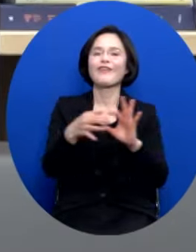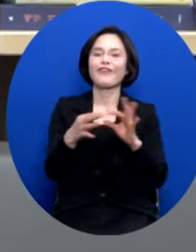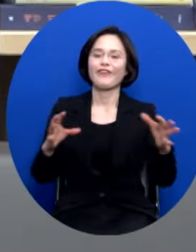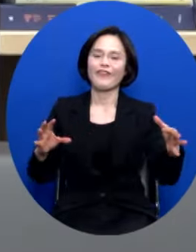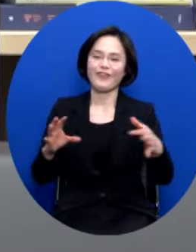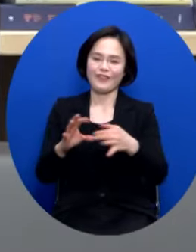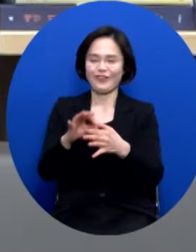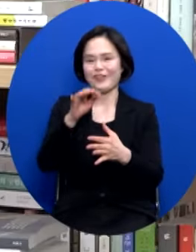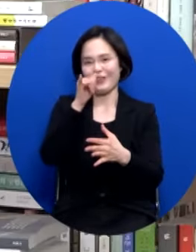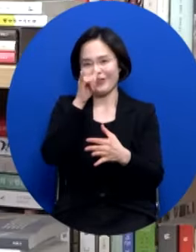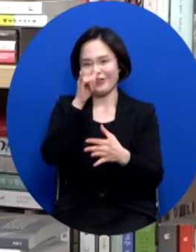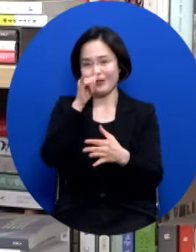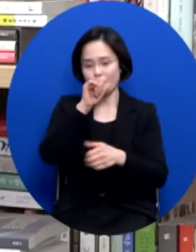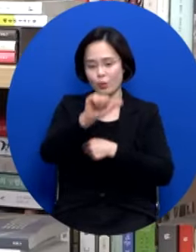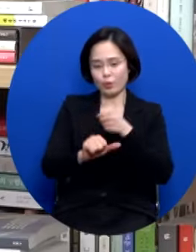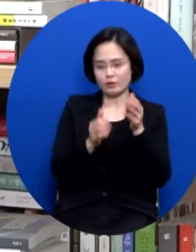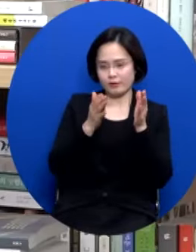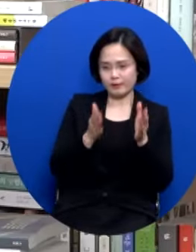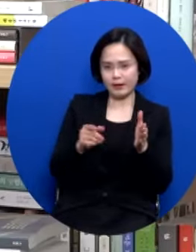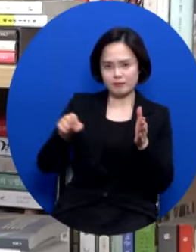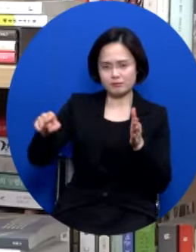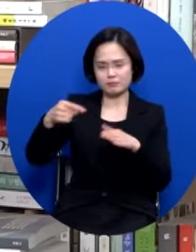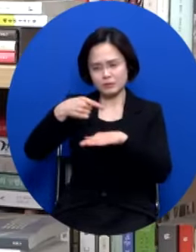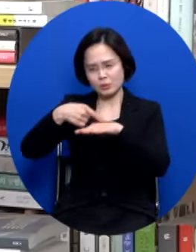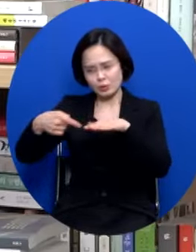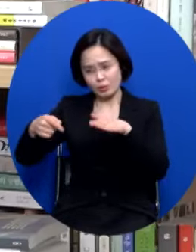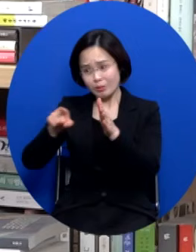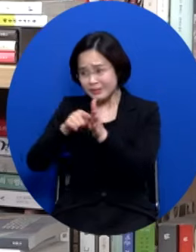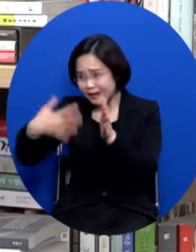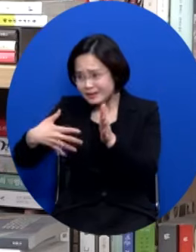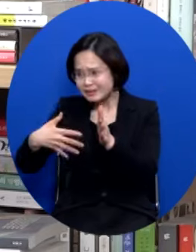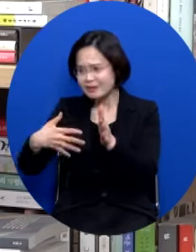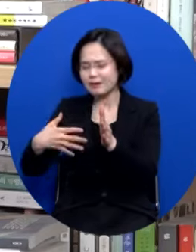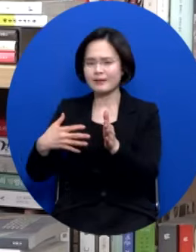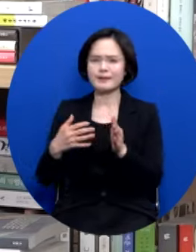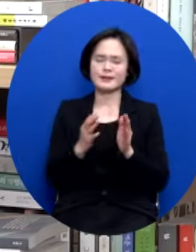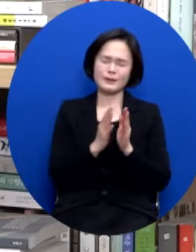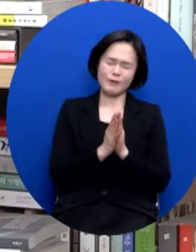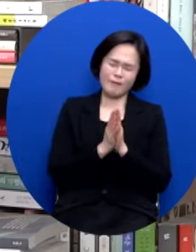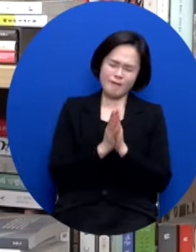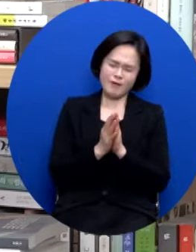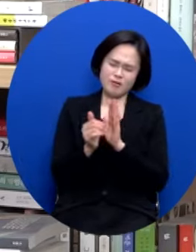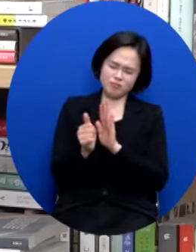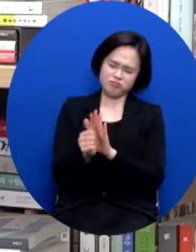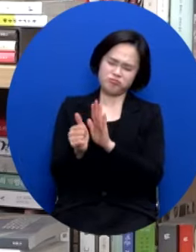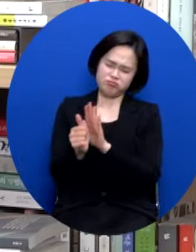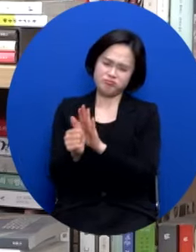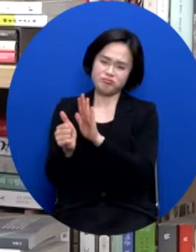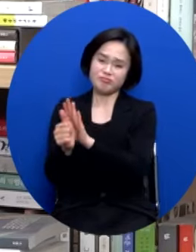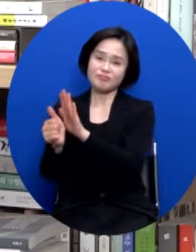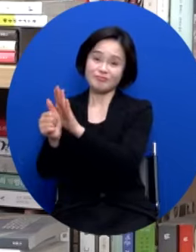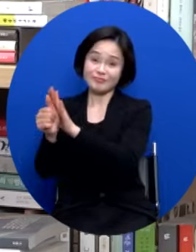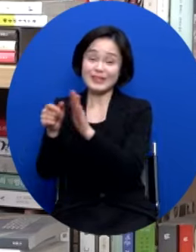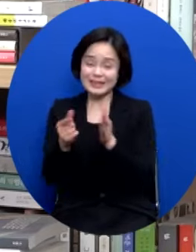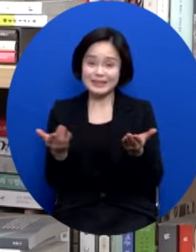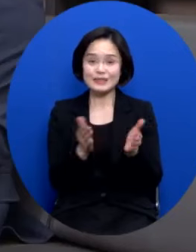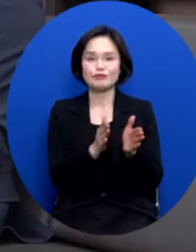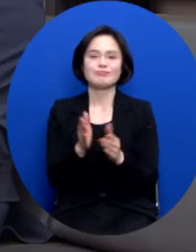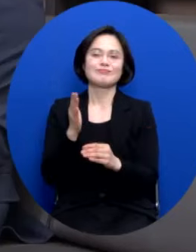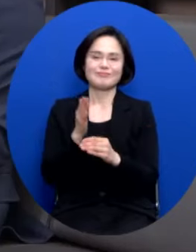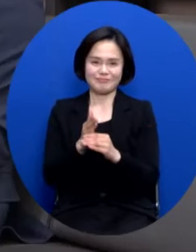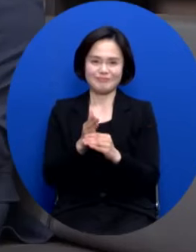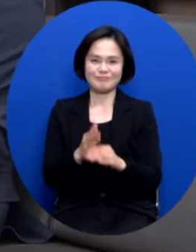5년 동안 마음에 품고 기도하고 그 사역들을 감당하는 거 그것을 좀 준비를 하고 있습니다.